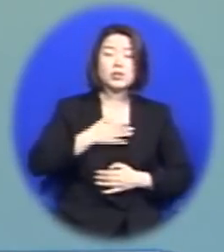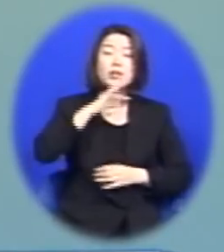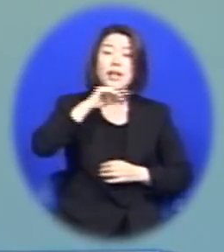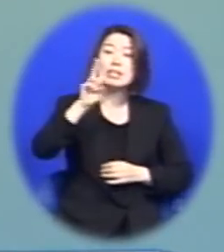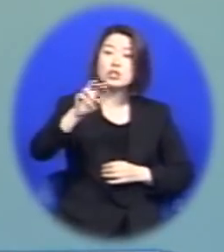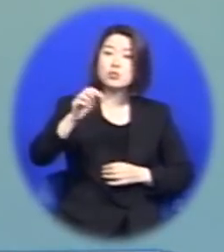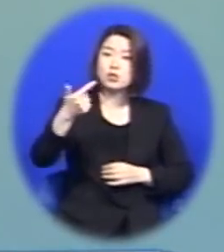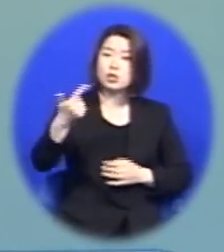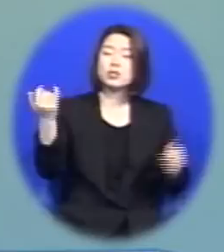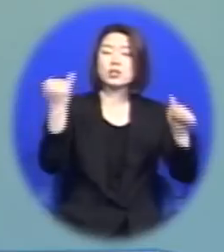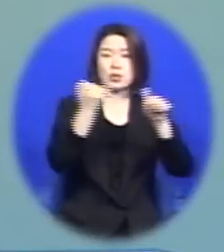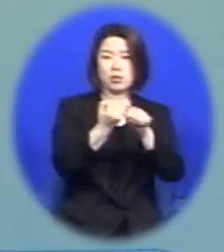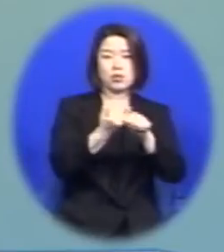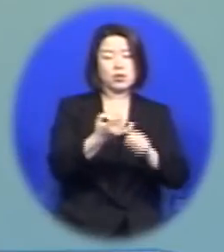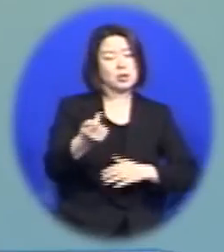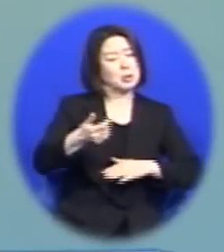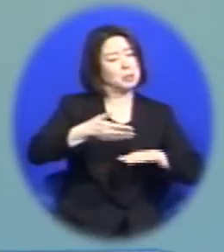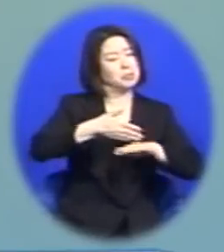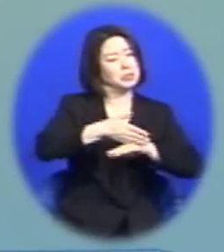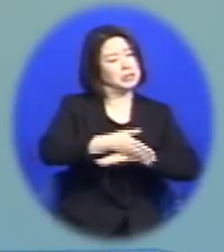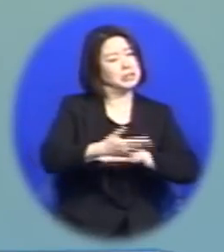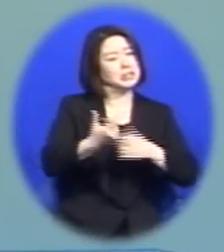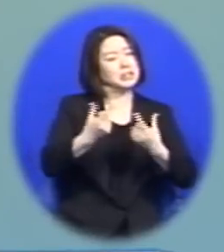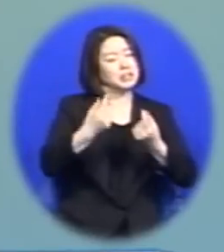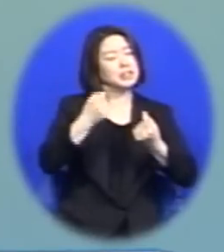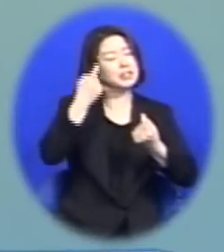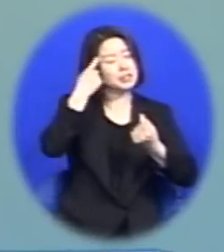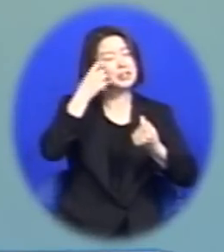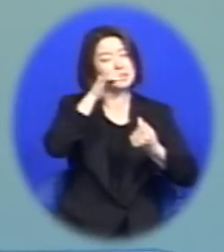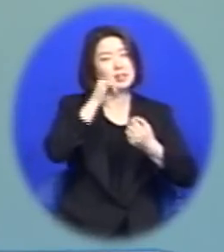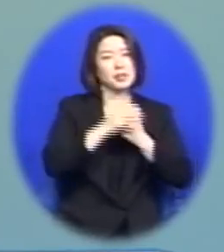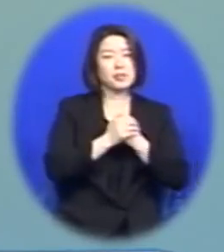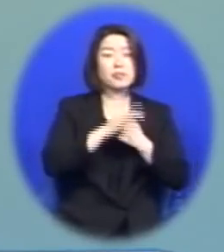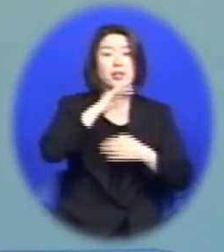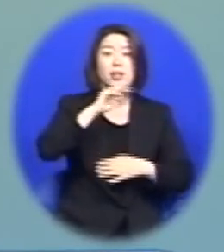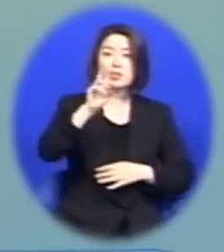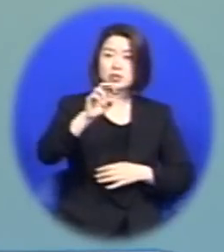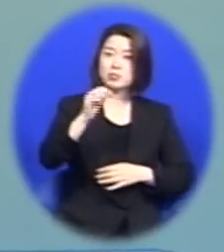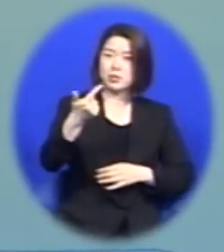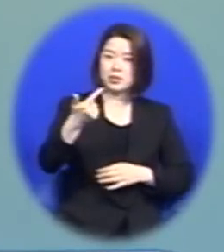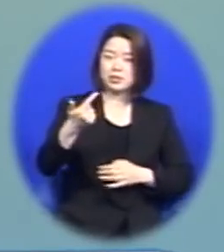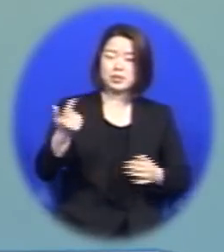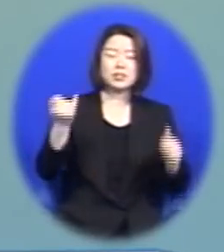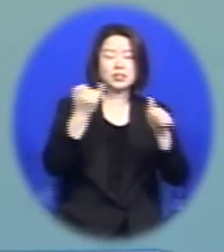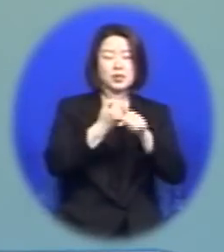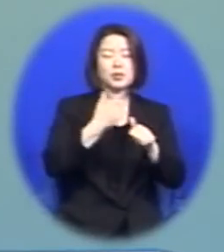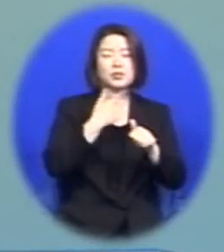했읍니다 좀 늦게 결혼한 감이 있습니다만 26살에 했어요